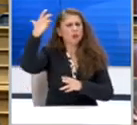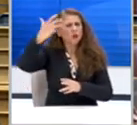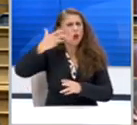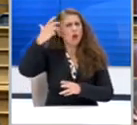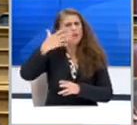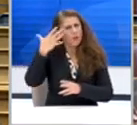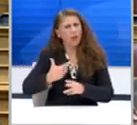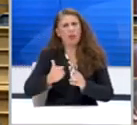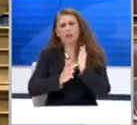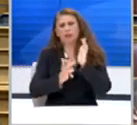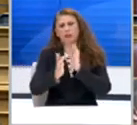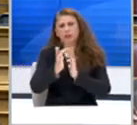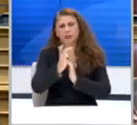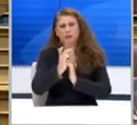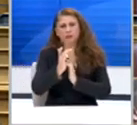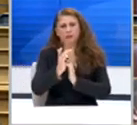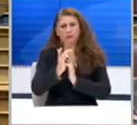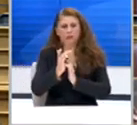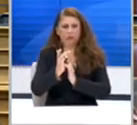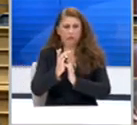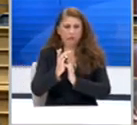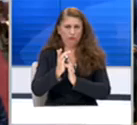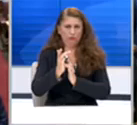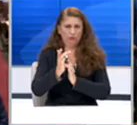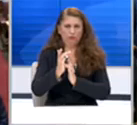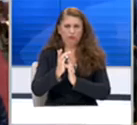πανσόφους τους αλλής